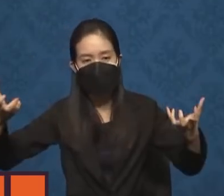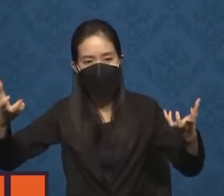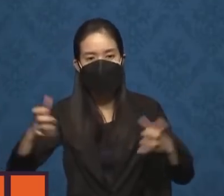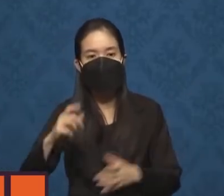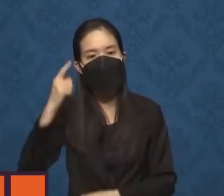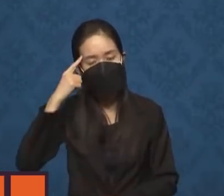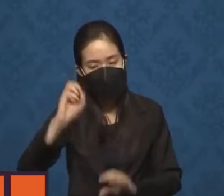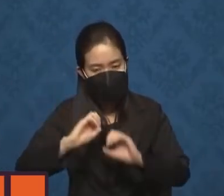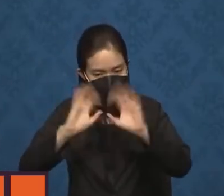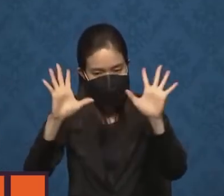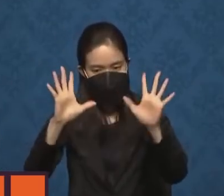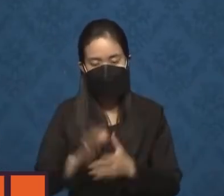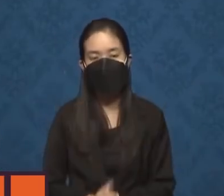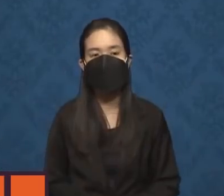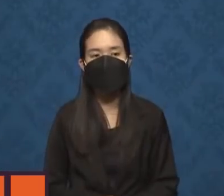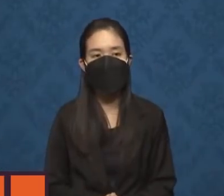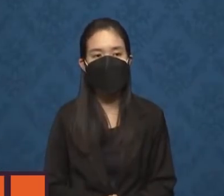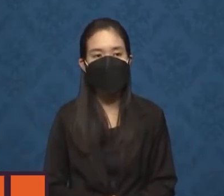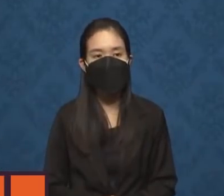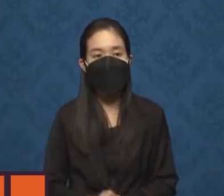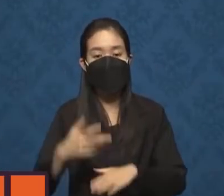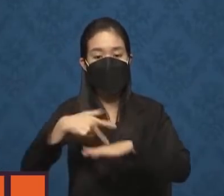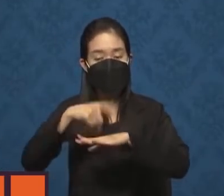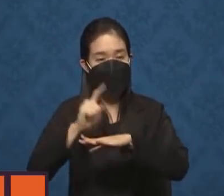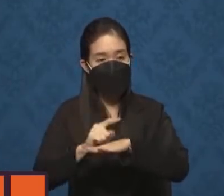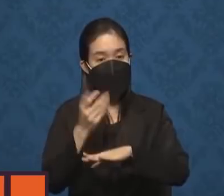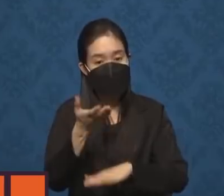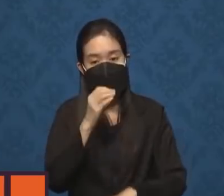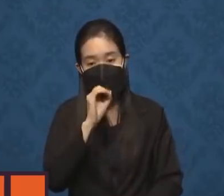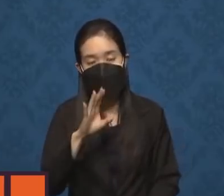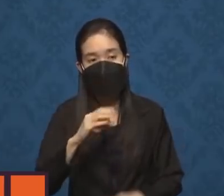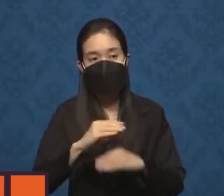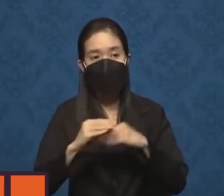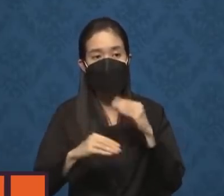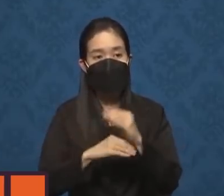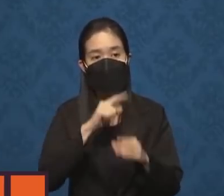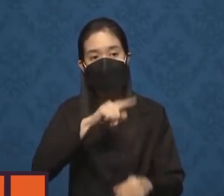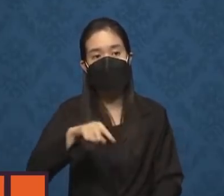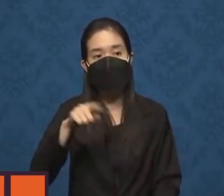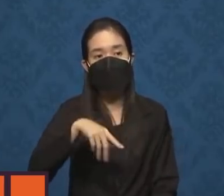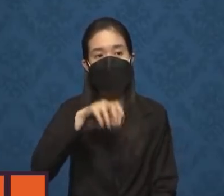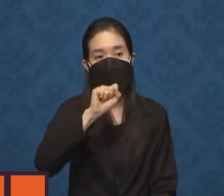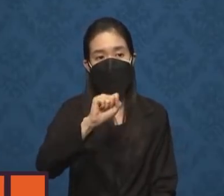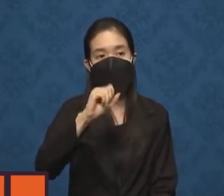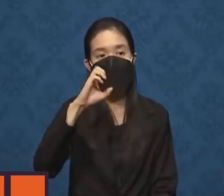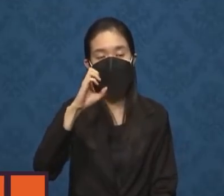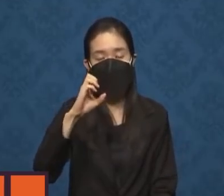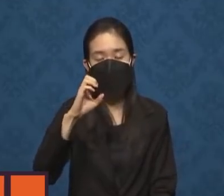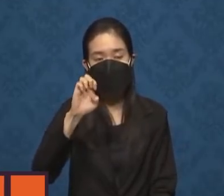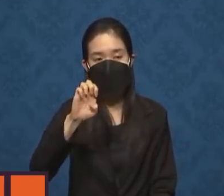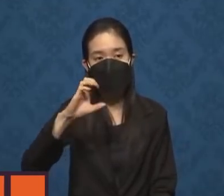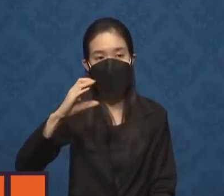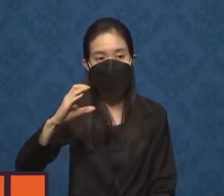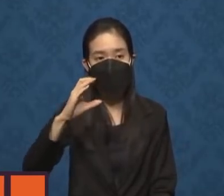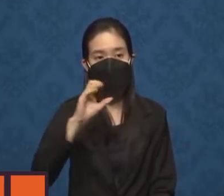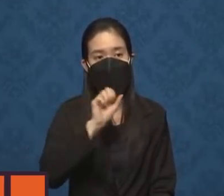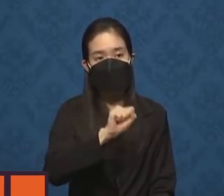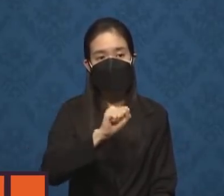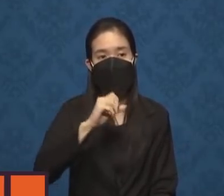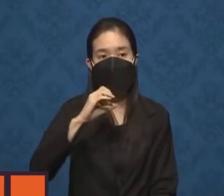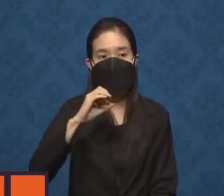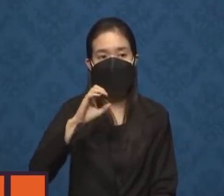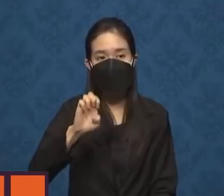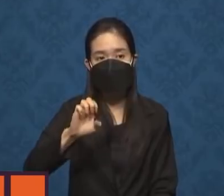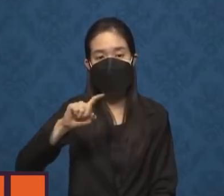ค่ะถ้ามาทานคะโครงการเขตเศรษฐกิจพิเศษ s e c h e Zโครงการเขตเศรษฐกิจพิเศษ